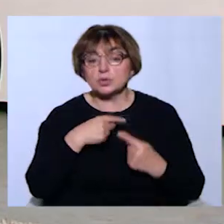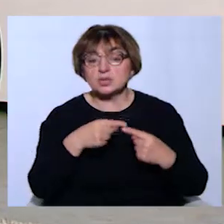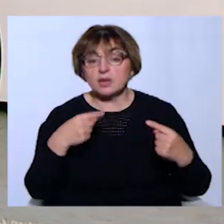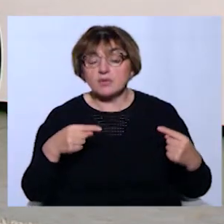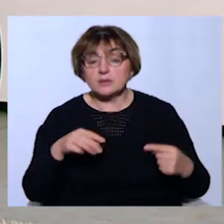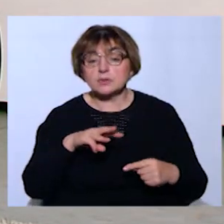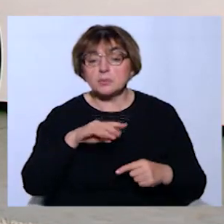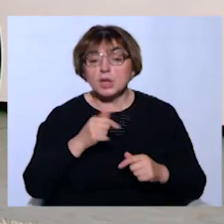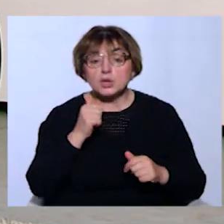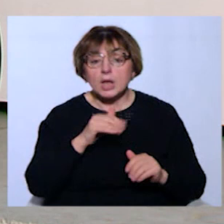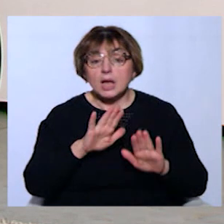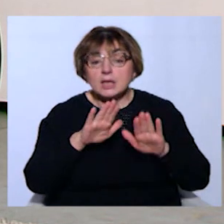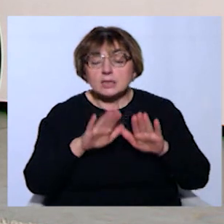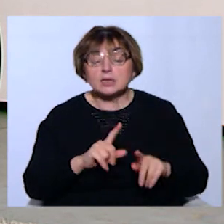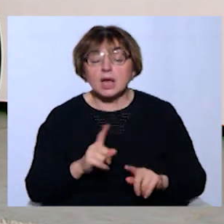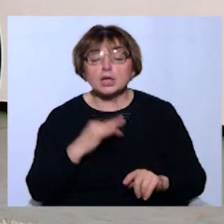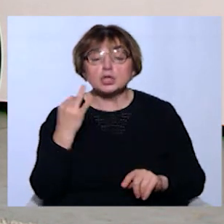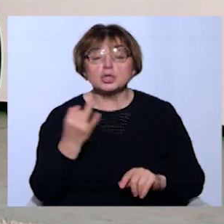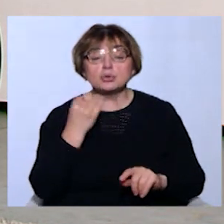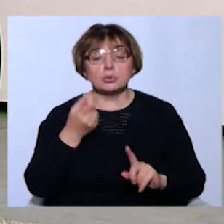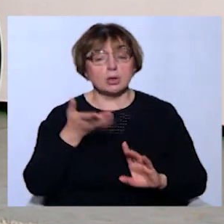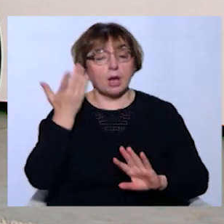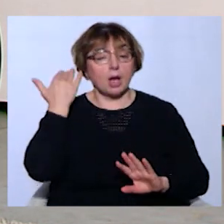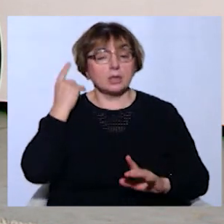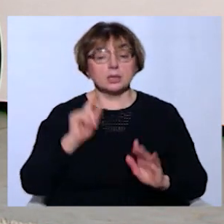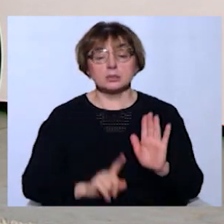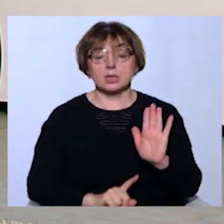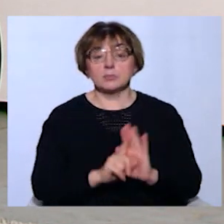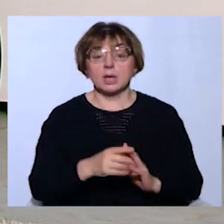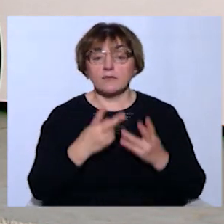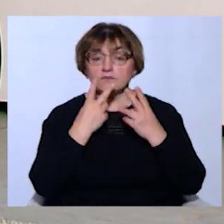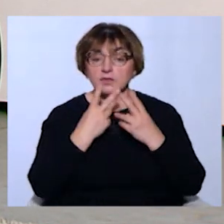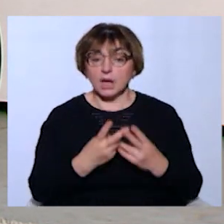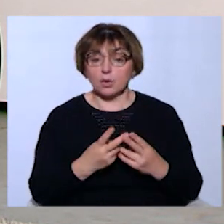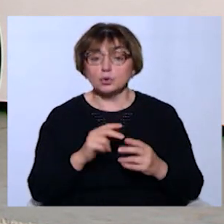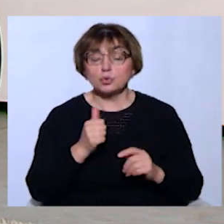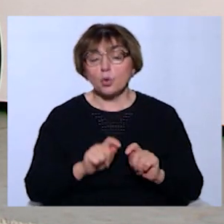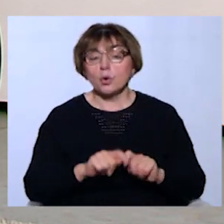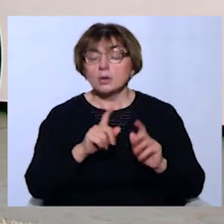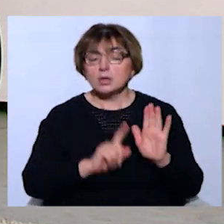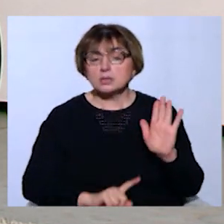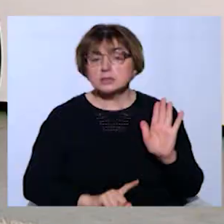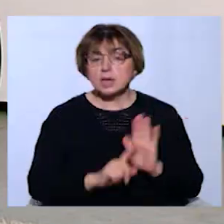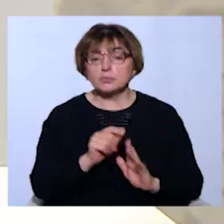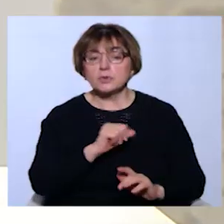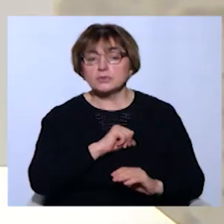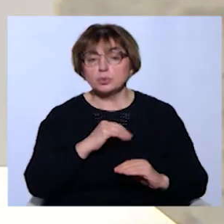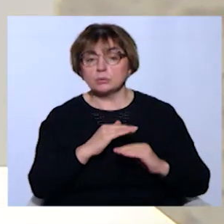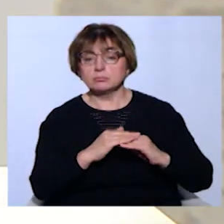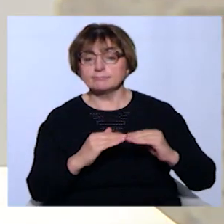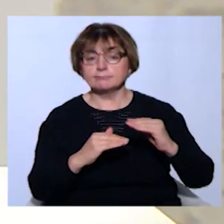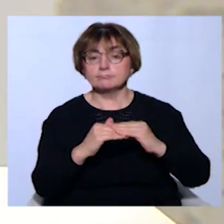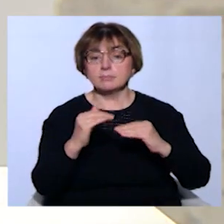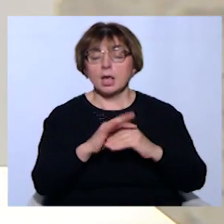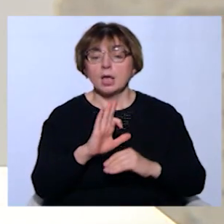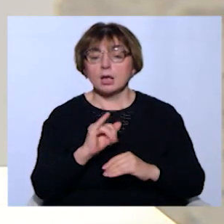მოხდა მათი წარმოშობა, რა ისტორია აქვთ მათ წარმოშობის. მოდით განვიხილოთ ახლა, როგორ წარმოიქმნება ქანები.